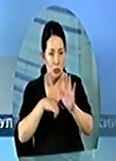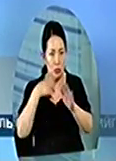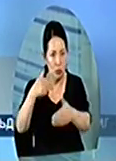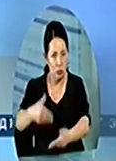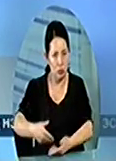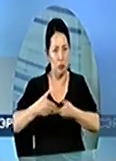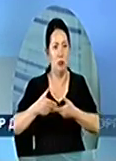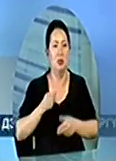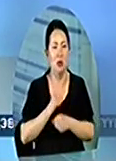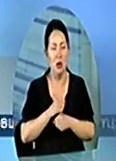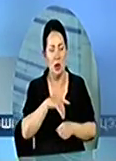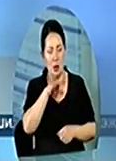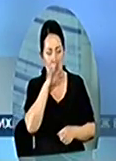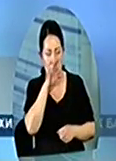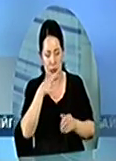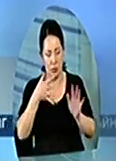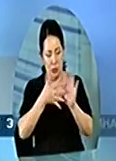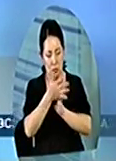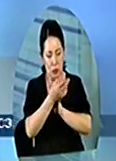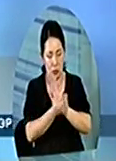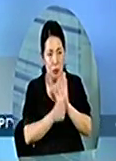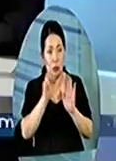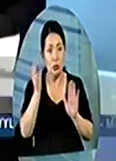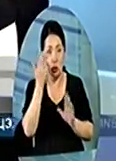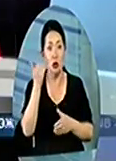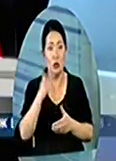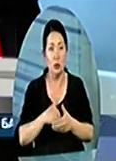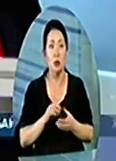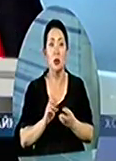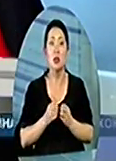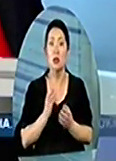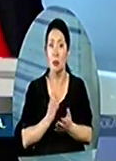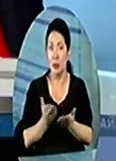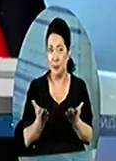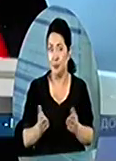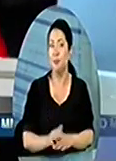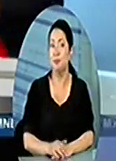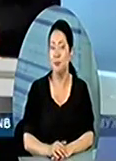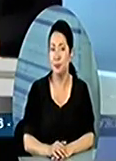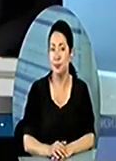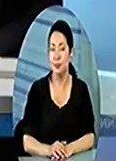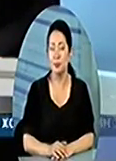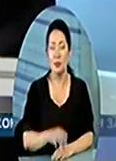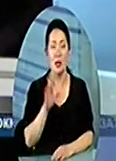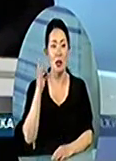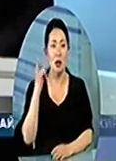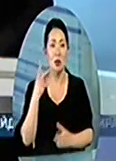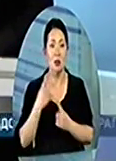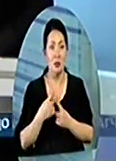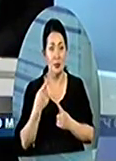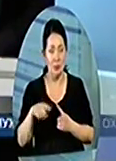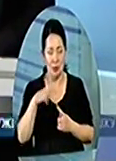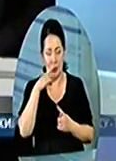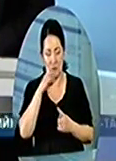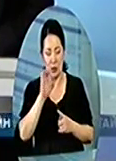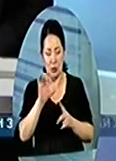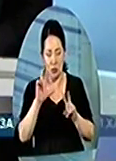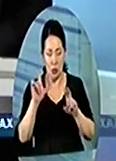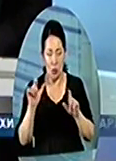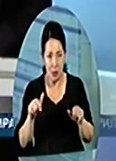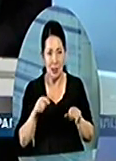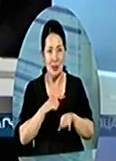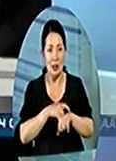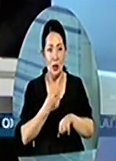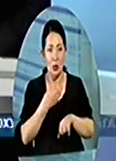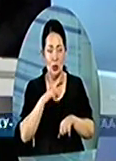авъя гэсэн ийм одоо төсвийн тодтолыг оруулж ирсэн байж. Эрх мэдэгчтэй Монголын үндэсний олон нийтийн радио телевизийн Монголын мэдээ сувгийн цагийн үр